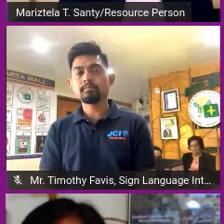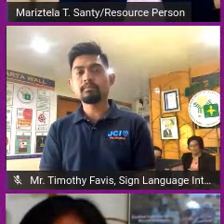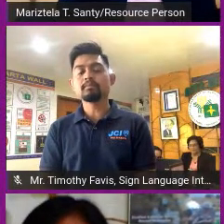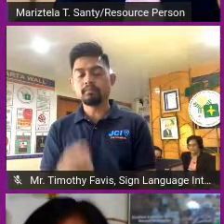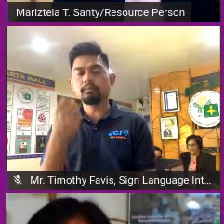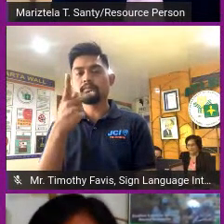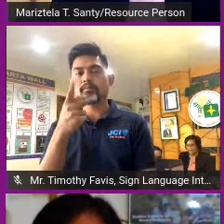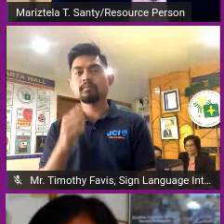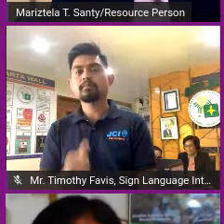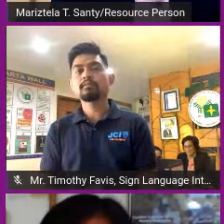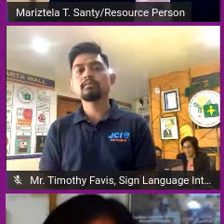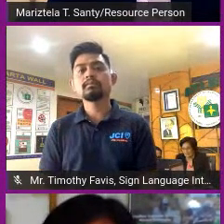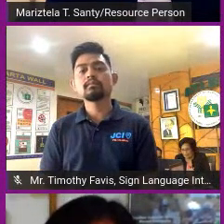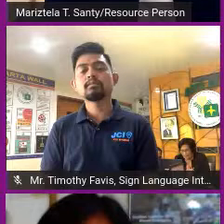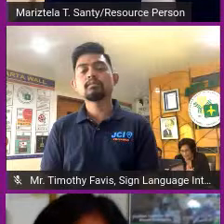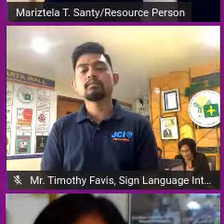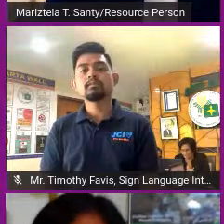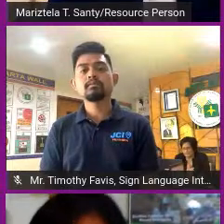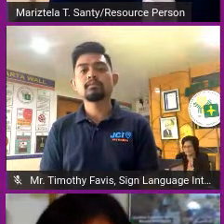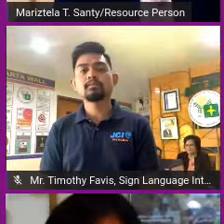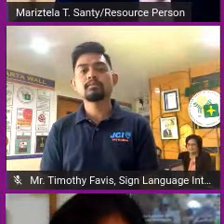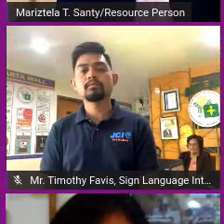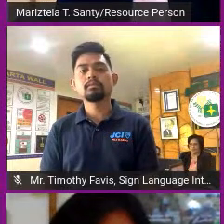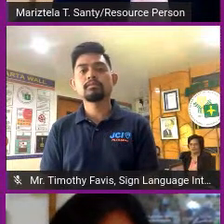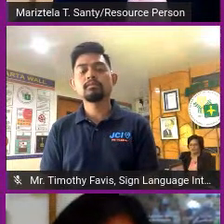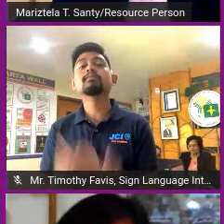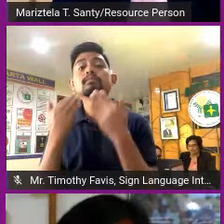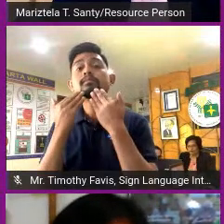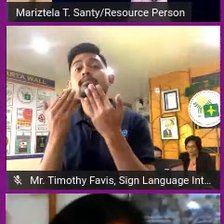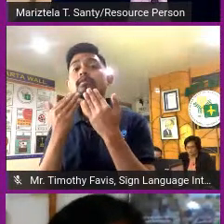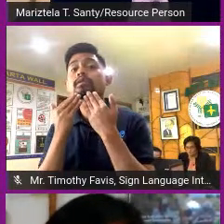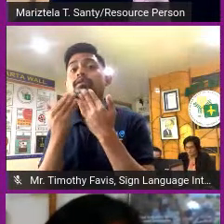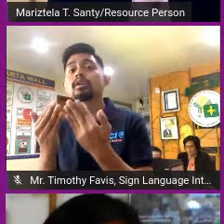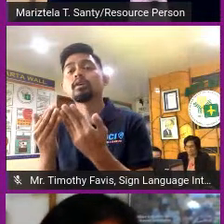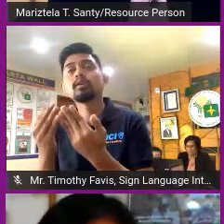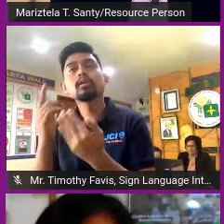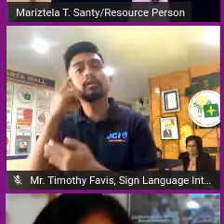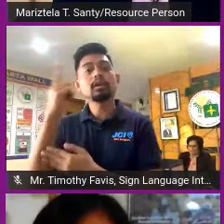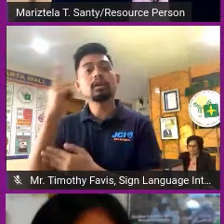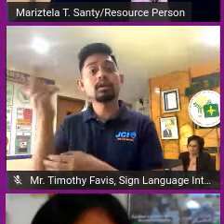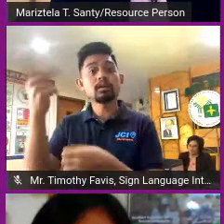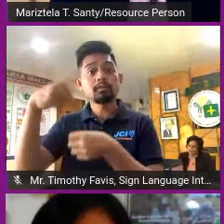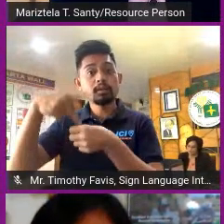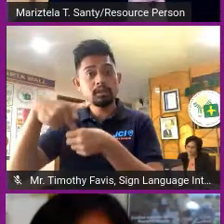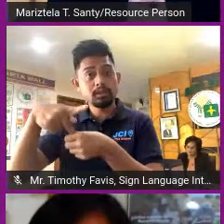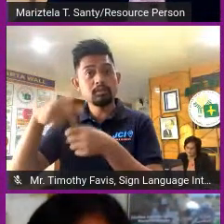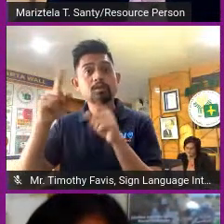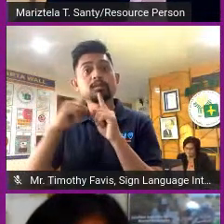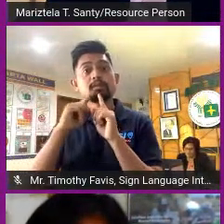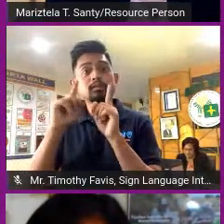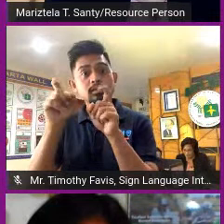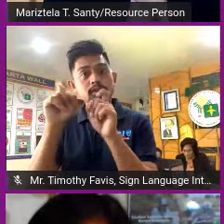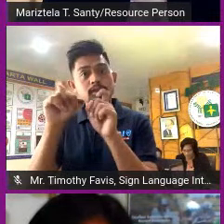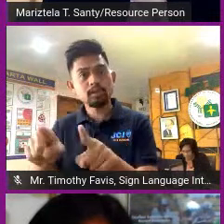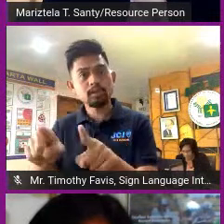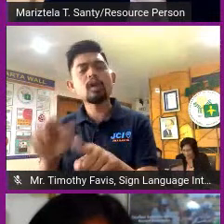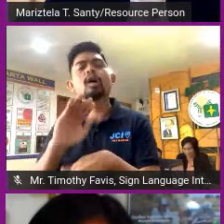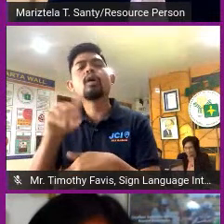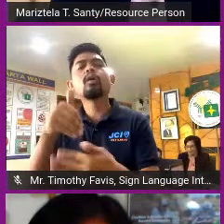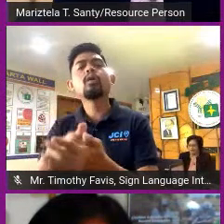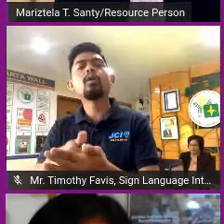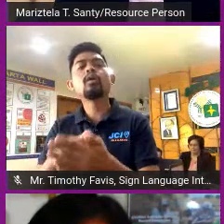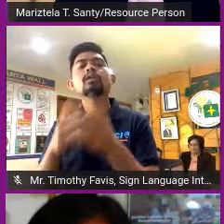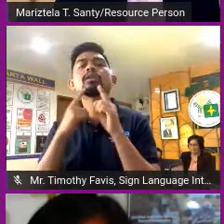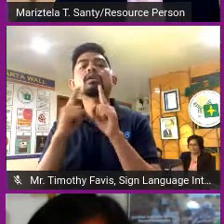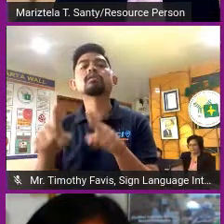Okay, sige ma'am. Sagutin mo muna ma'am yung mga naon. Thank you for doon sa mga nag-participate. All your answers are correct.